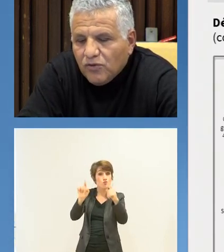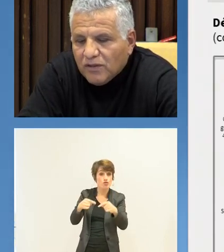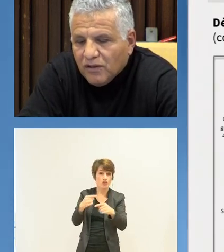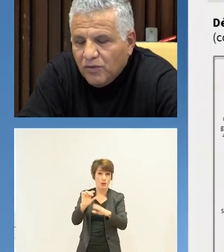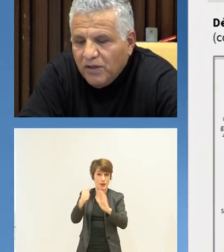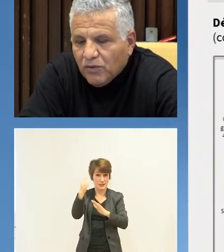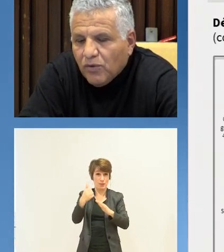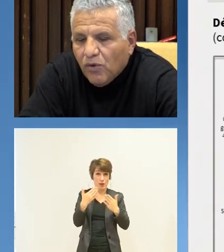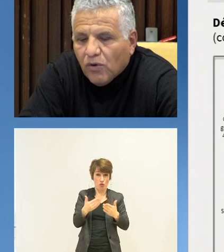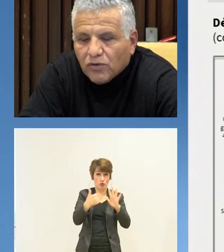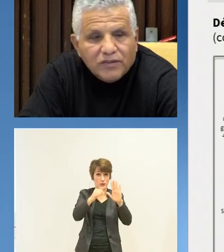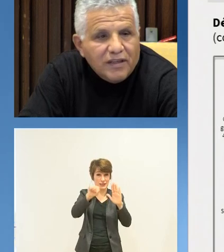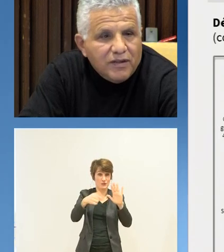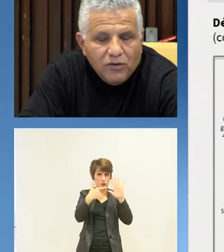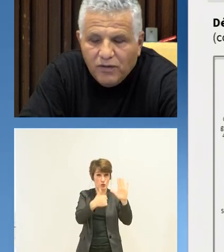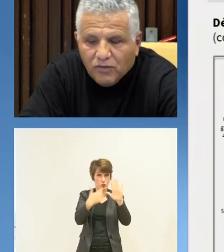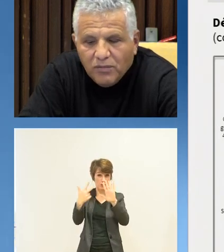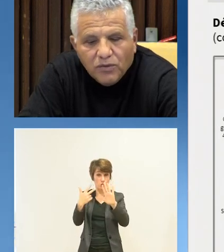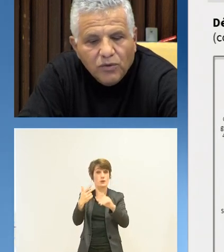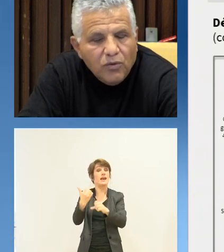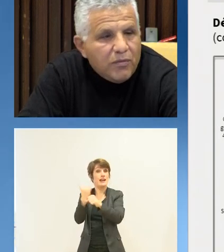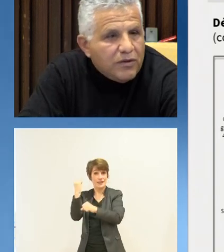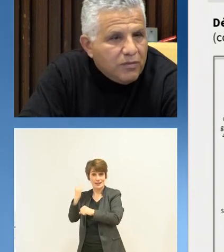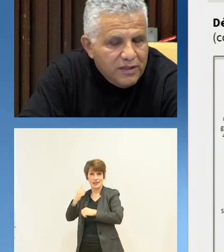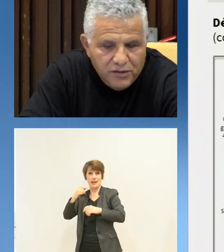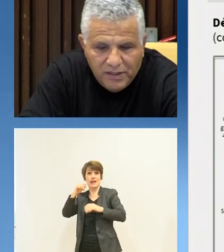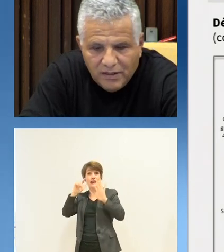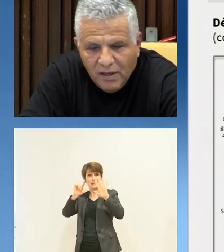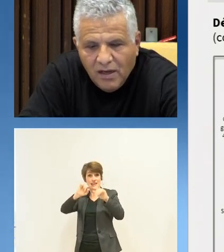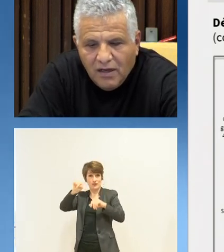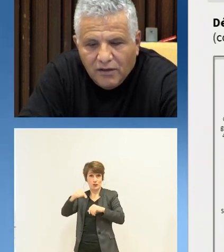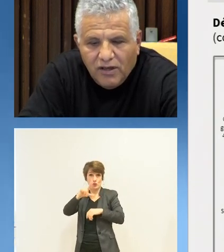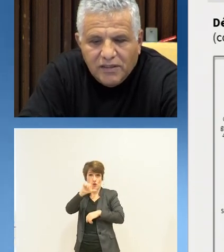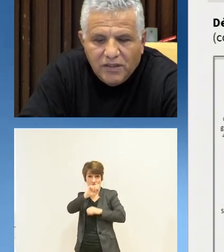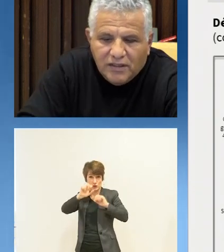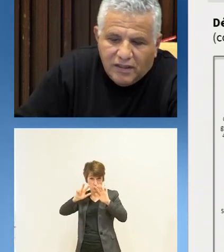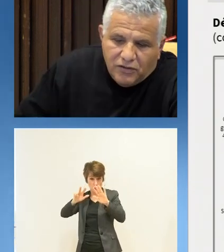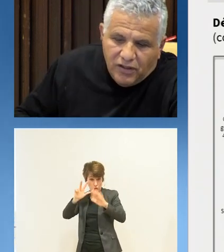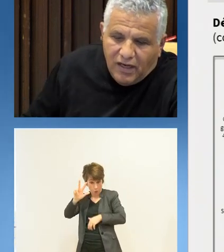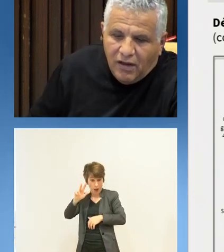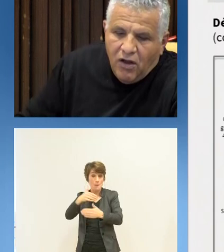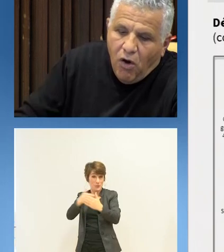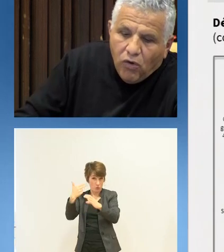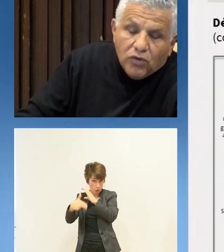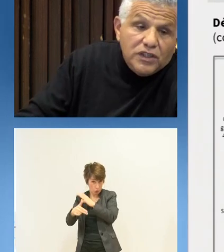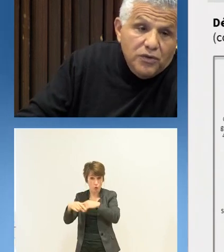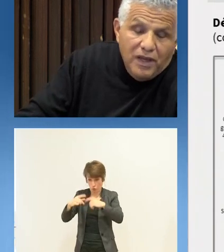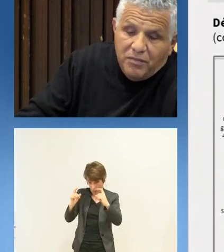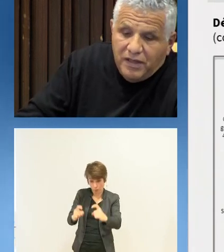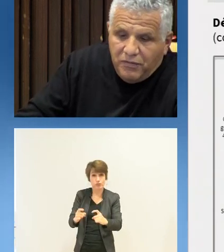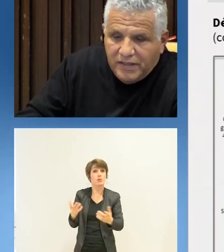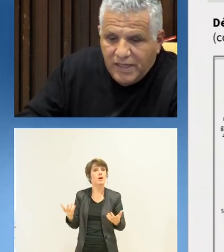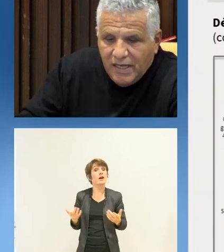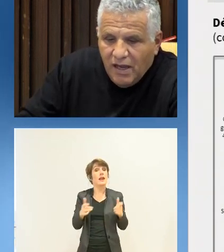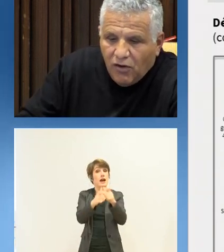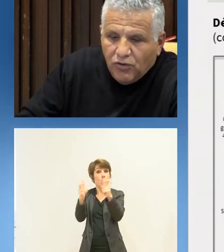6,68 millions d'euros contre 7,23 millions d'euros bp 2018 les collectivités territoriales ont continué à